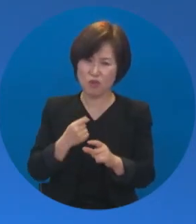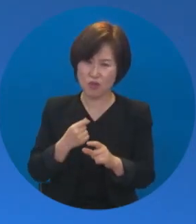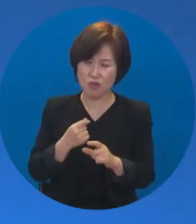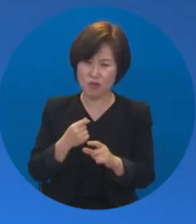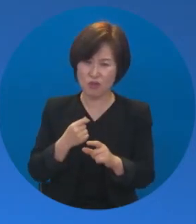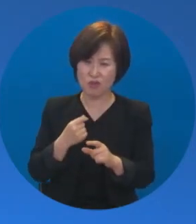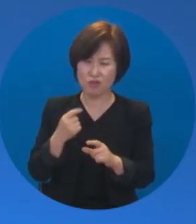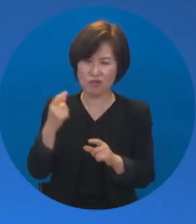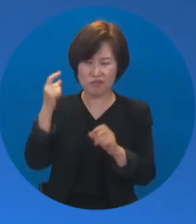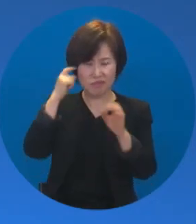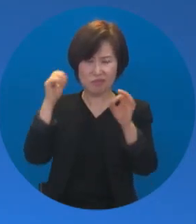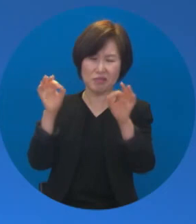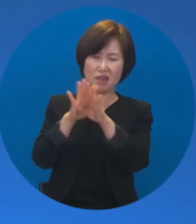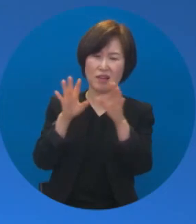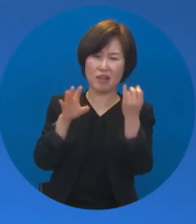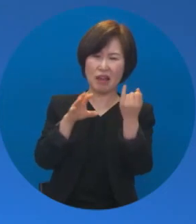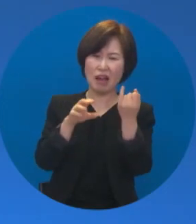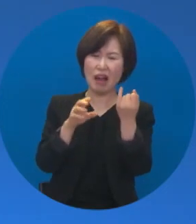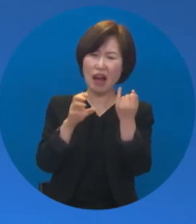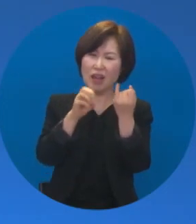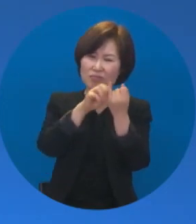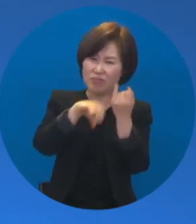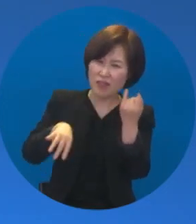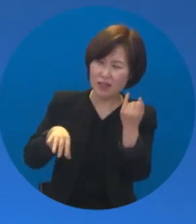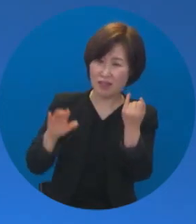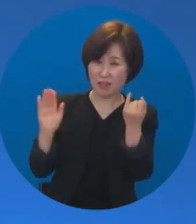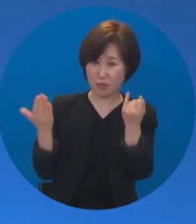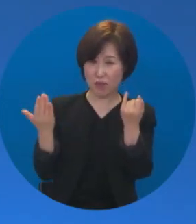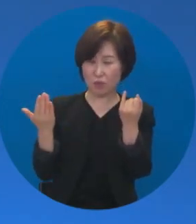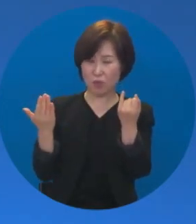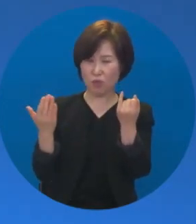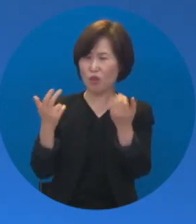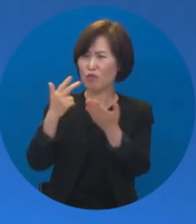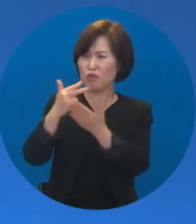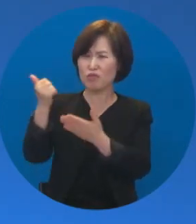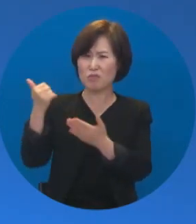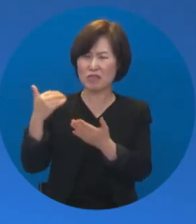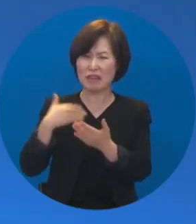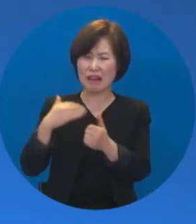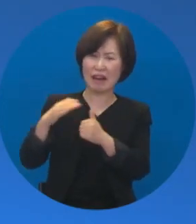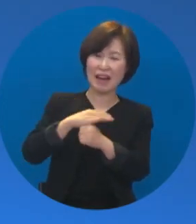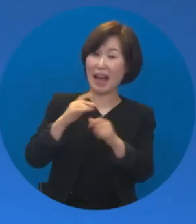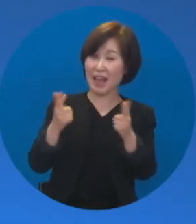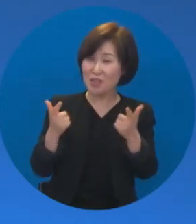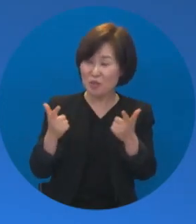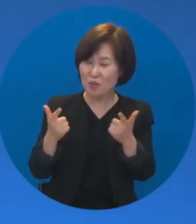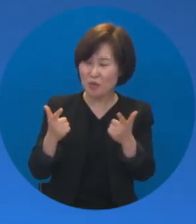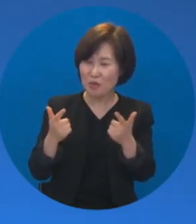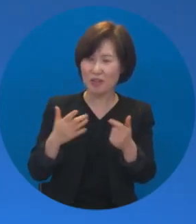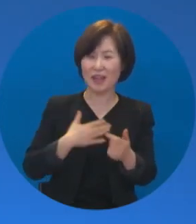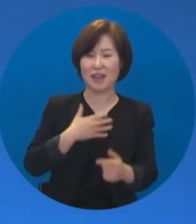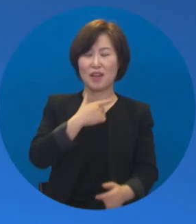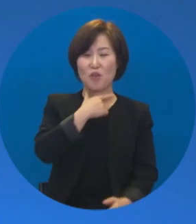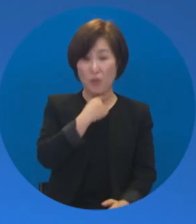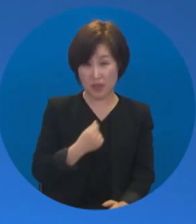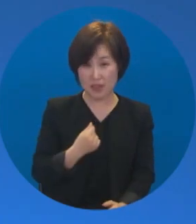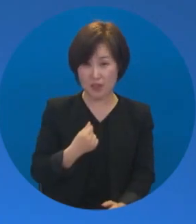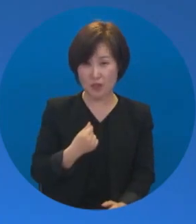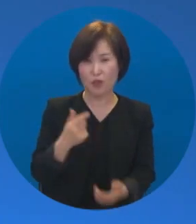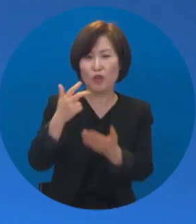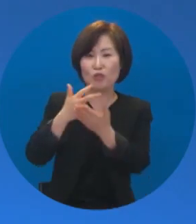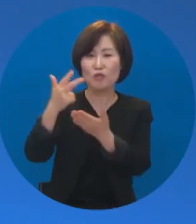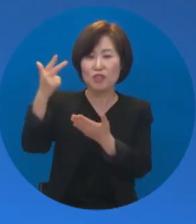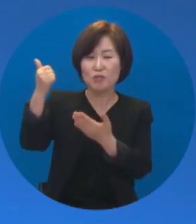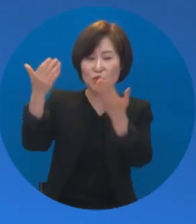뜻하지 않은 둘째 유산을 경험하면서 주님이 저를 치셔서가 아니라 제가 자발적으로 하나님, 제가 주님이